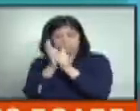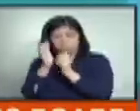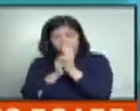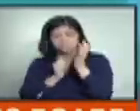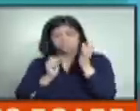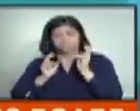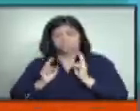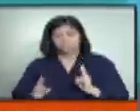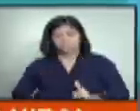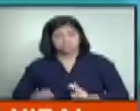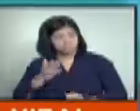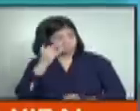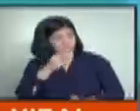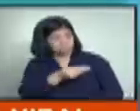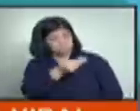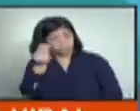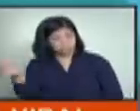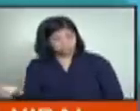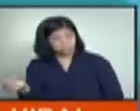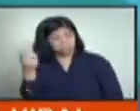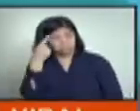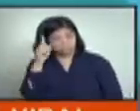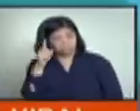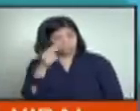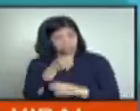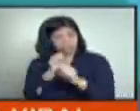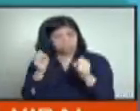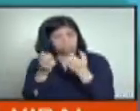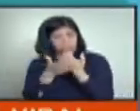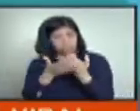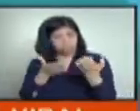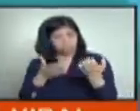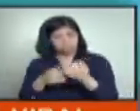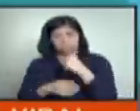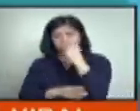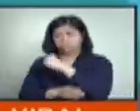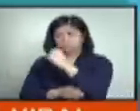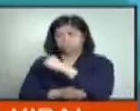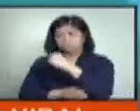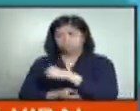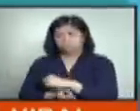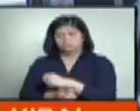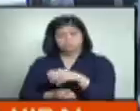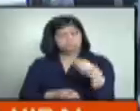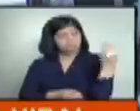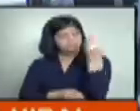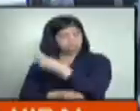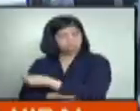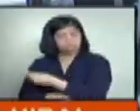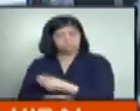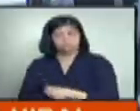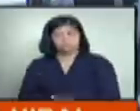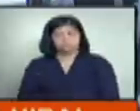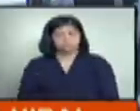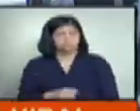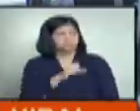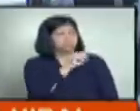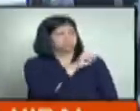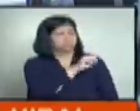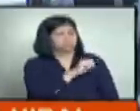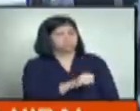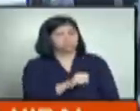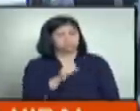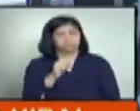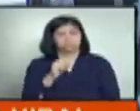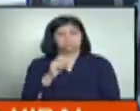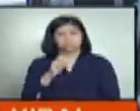uniform, ganon. Ah, bakit? Nagbigay ka para dun sa mga safety equipment? Yes, yes, oo. Oh, binigay mo siya? Yes, yes po.